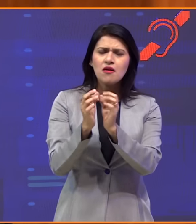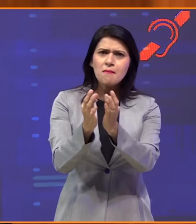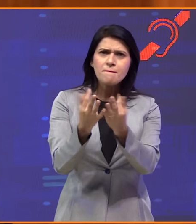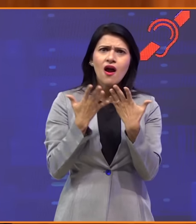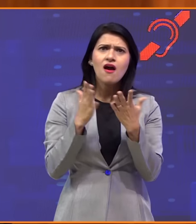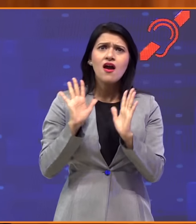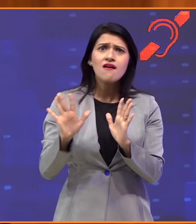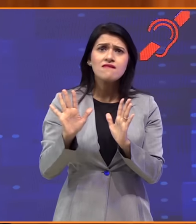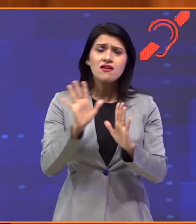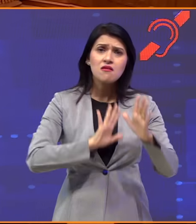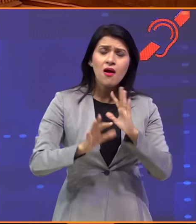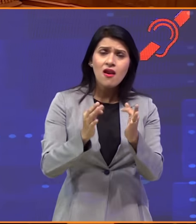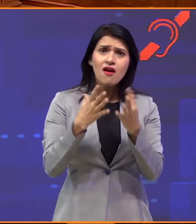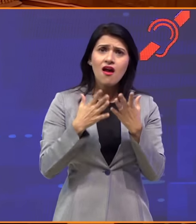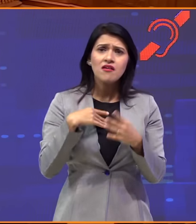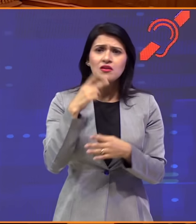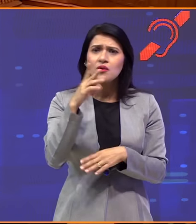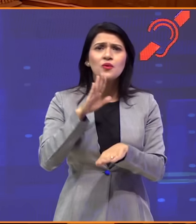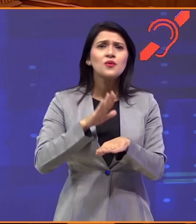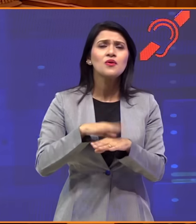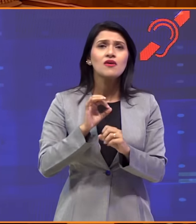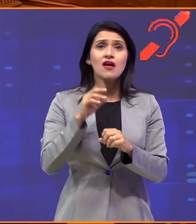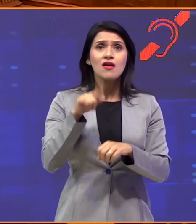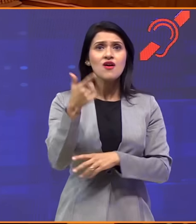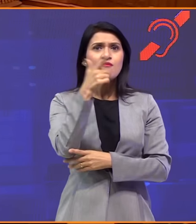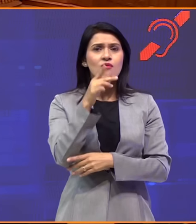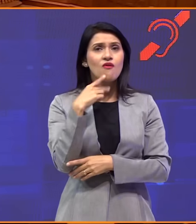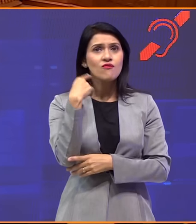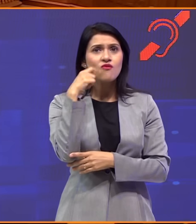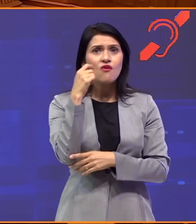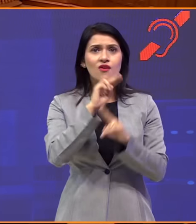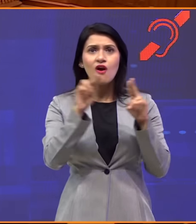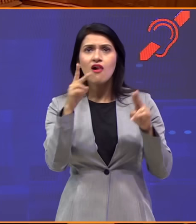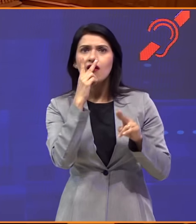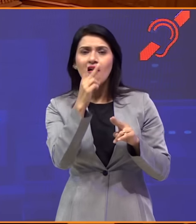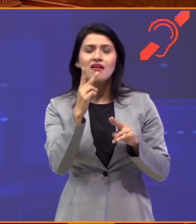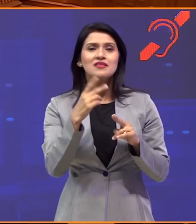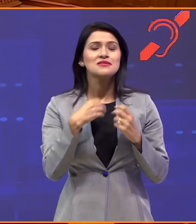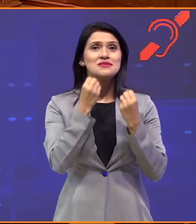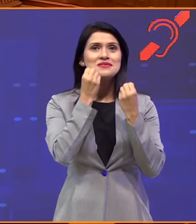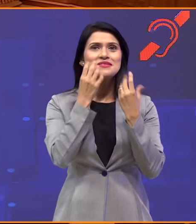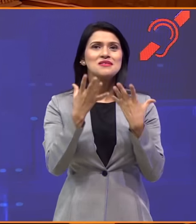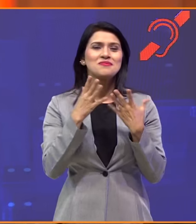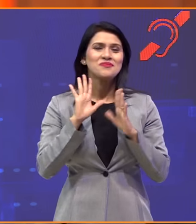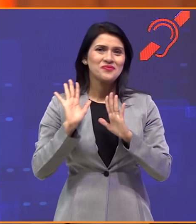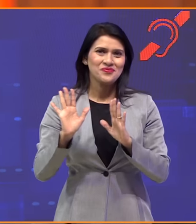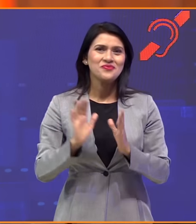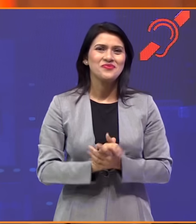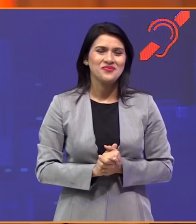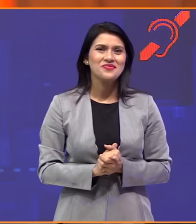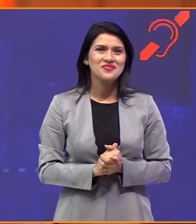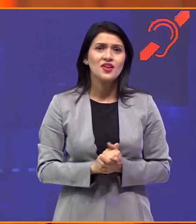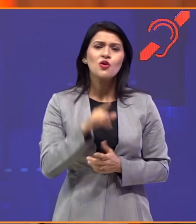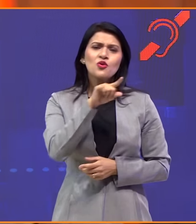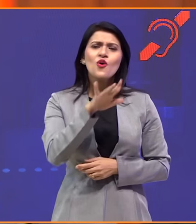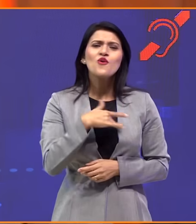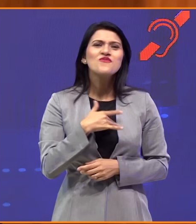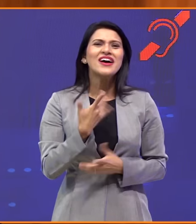इस तरह की परफॉर्मेंस दे रहा है फिल्म तो शी फील वेरी ग्लैड अब वो अपने अपना एक नहीं वो तो ग्लैड है आपको